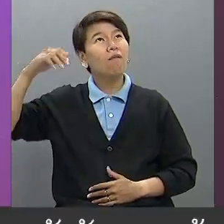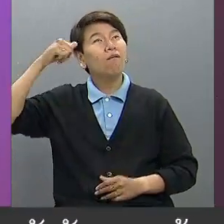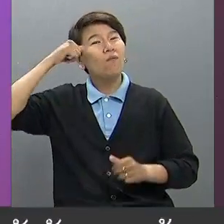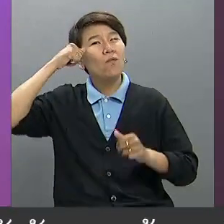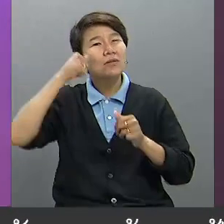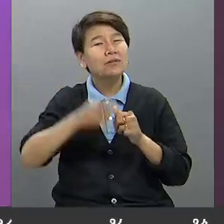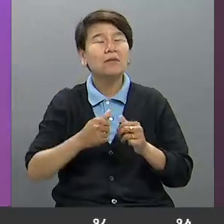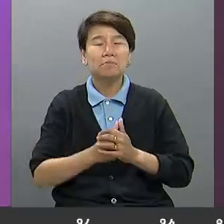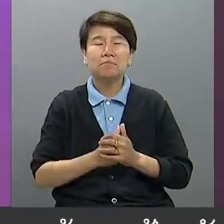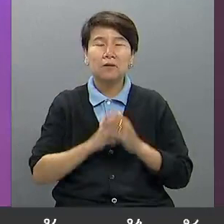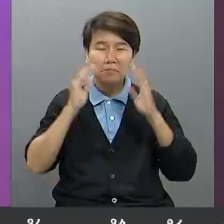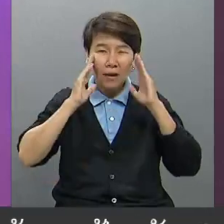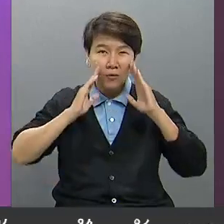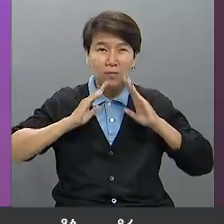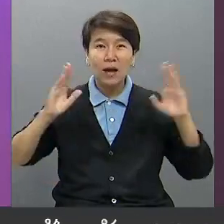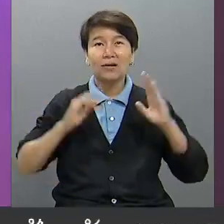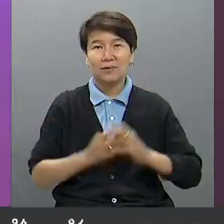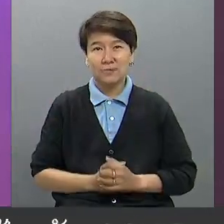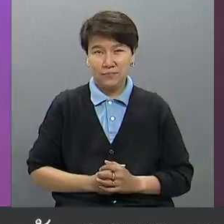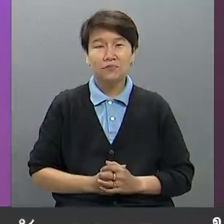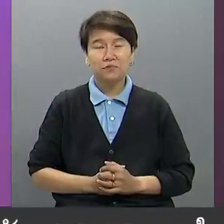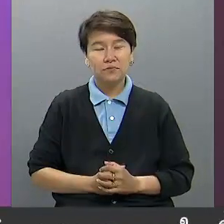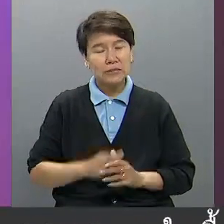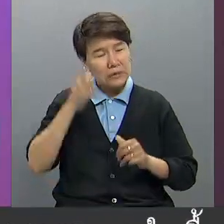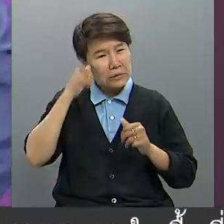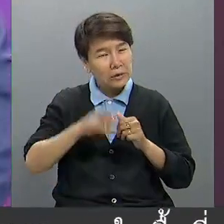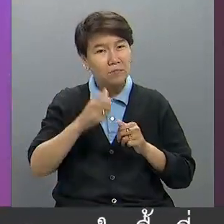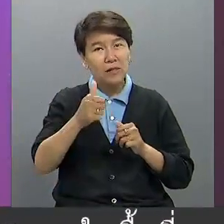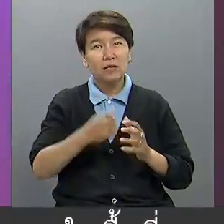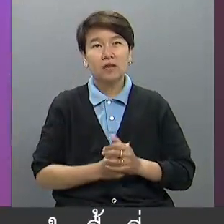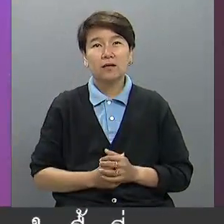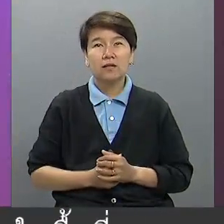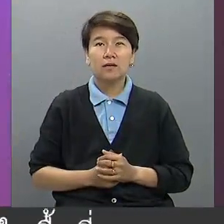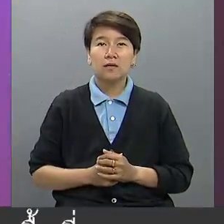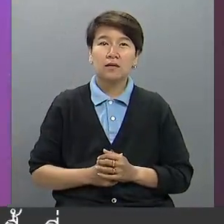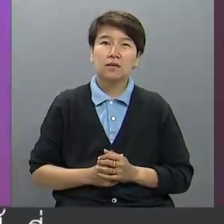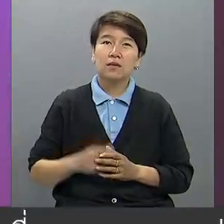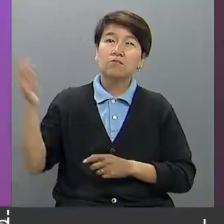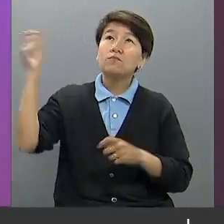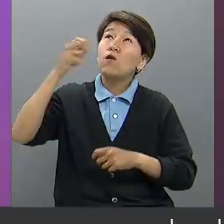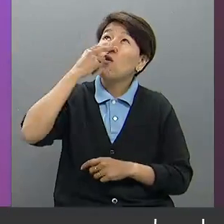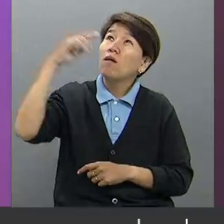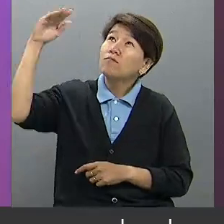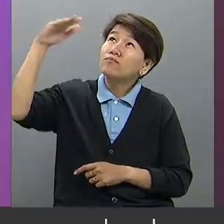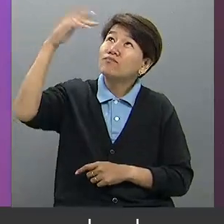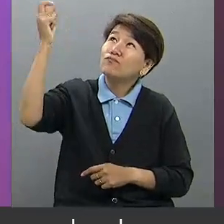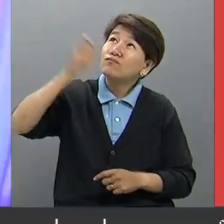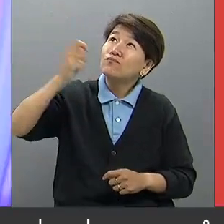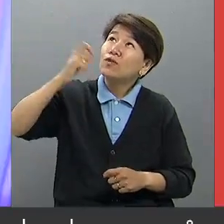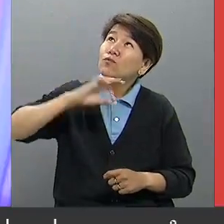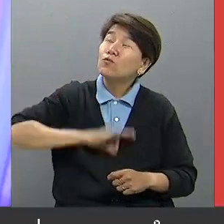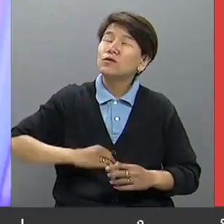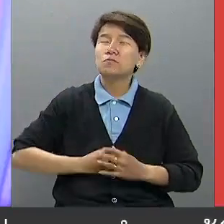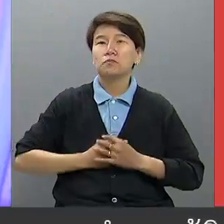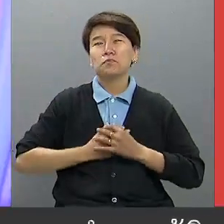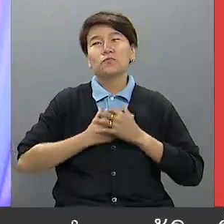าเอาไว้นะครับเพราะว่าพอเวลาเราแบบคือถ้าวิ่งเล่นจนสนุกแล้วเนี่ยพอมันอยู่ข้างบนแล้วมันภูมิใจนะ ใช่ ครับอ่ะคุณผู้ช